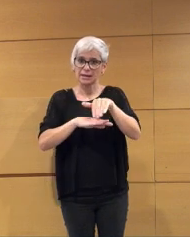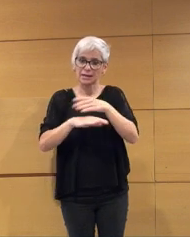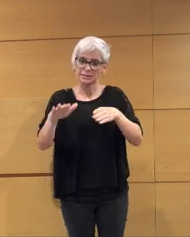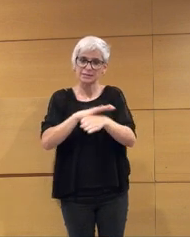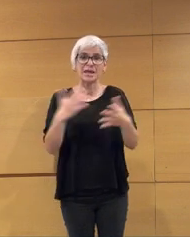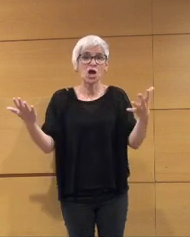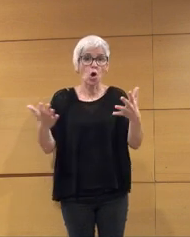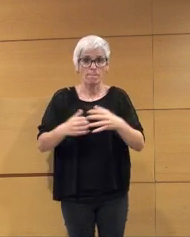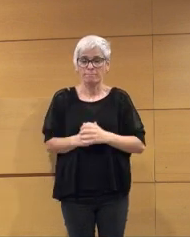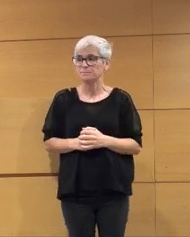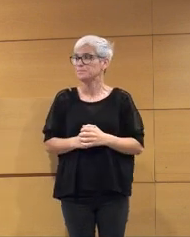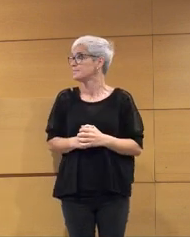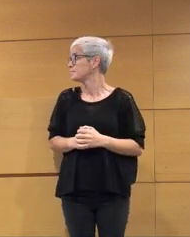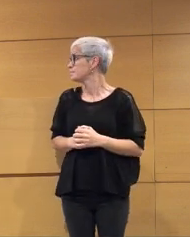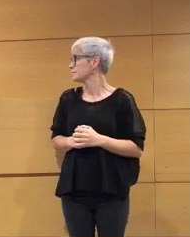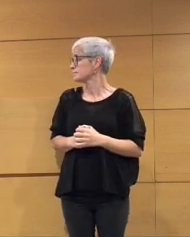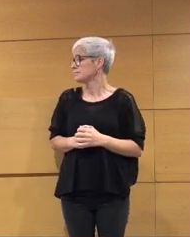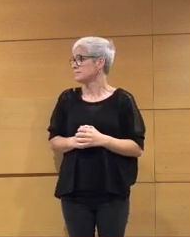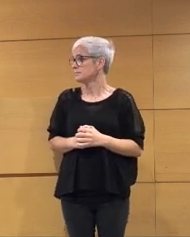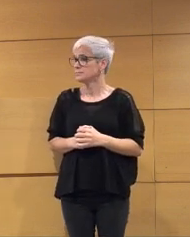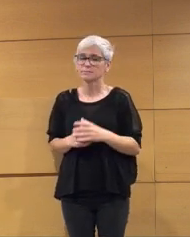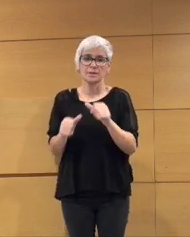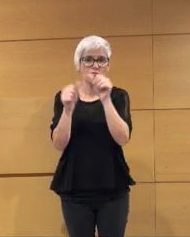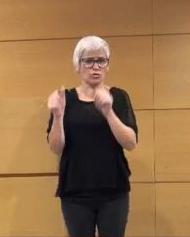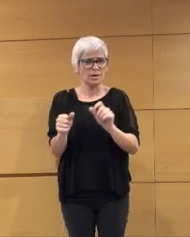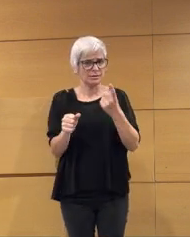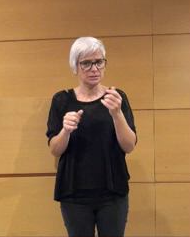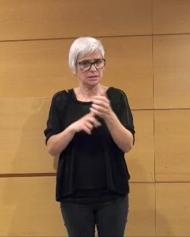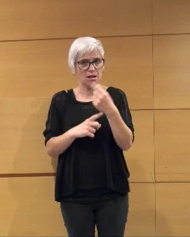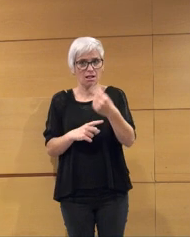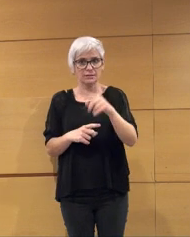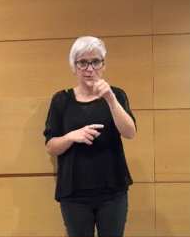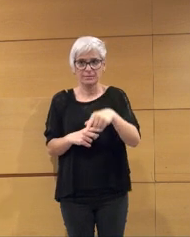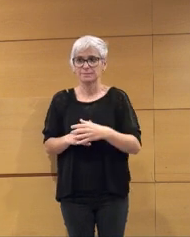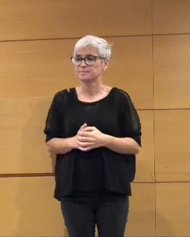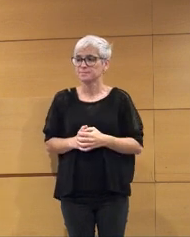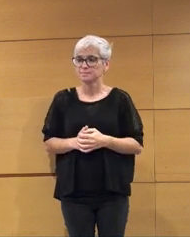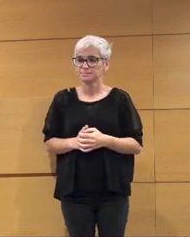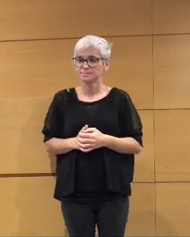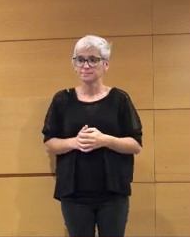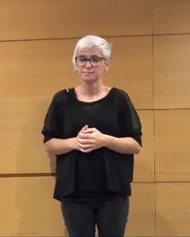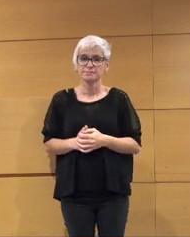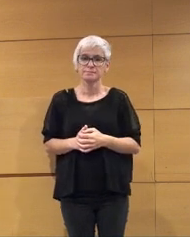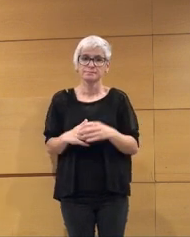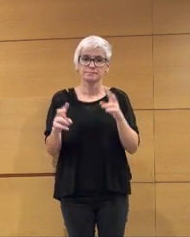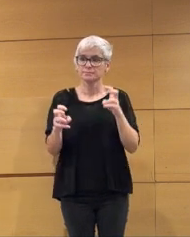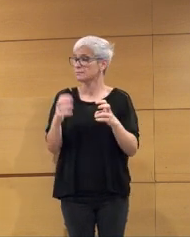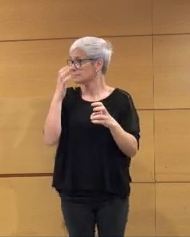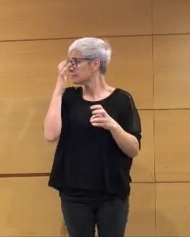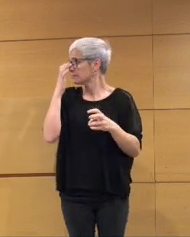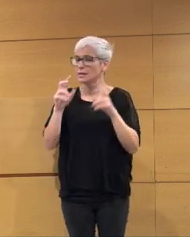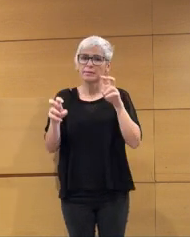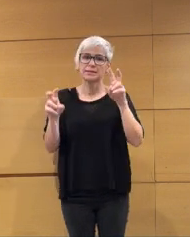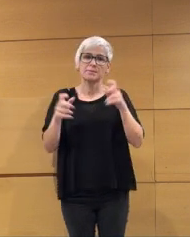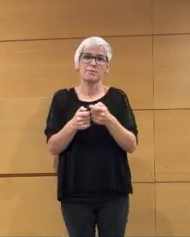accessible. I el tenim en format digital al nostre web, també, si no vaig errada. Vam anar al Saló del Gaming, als